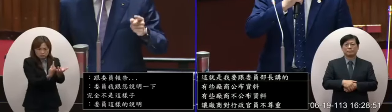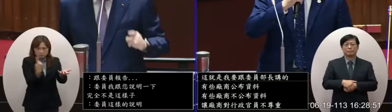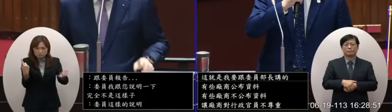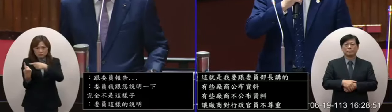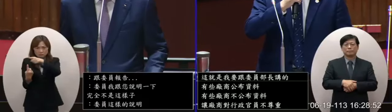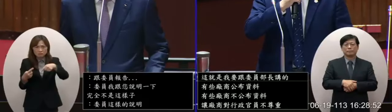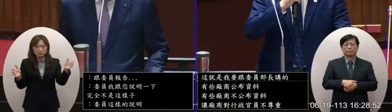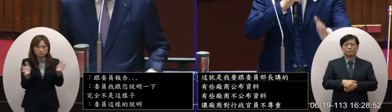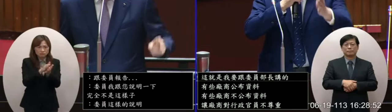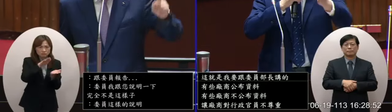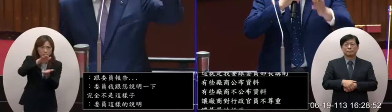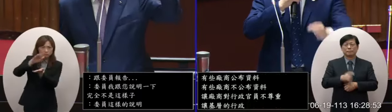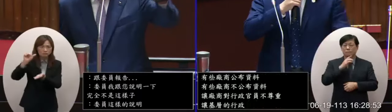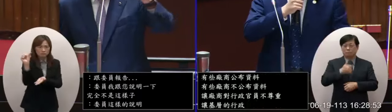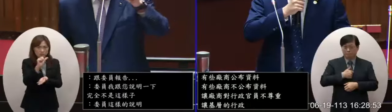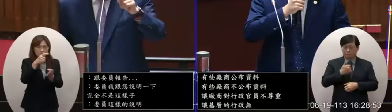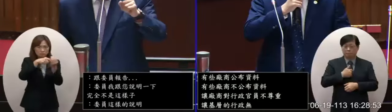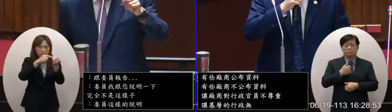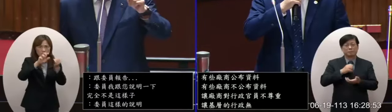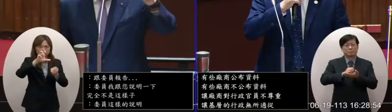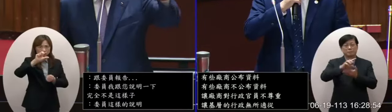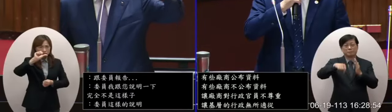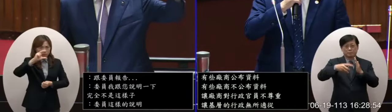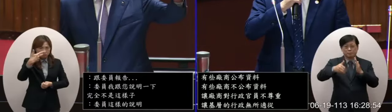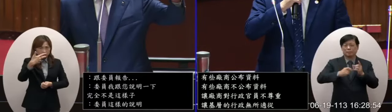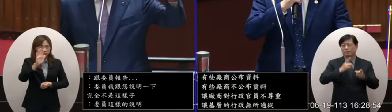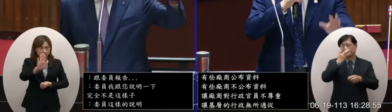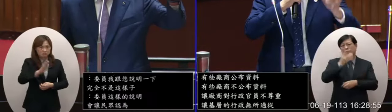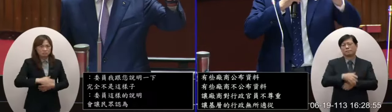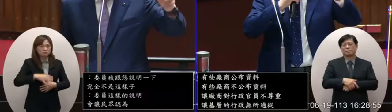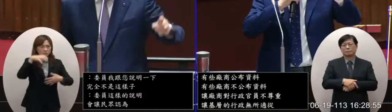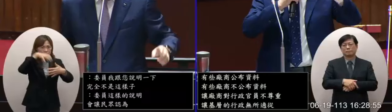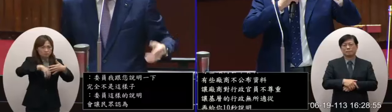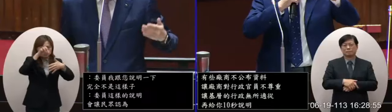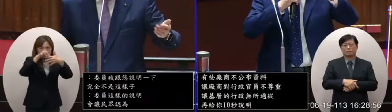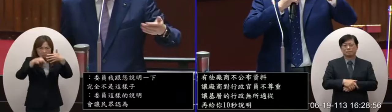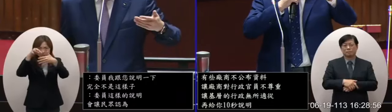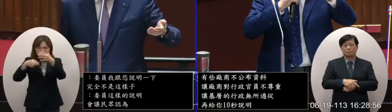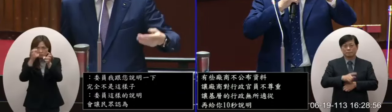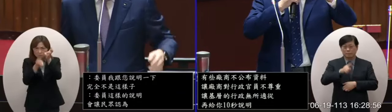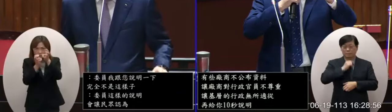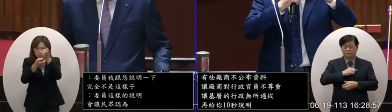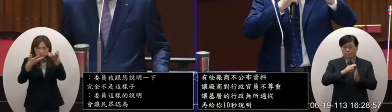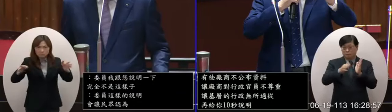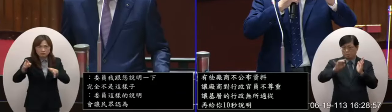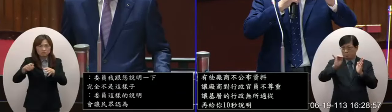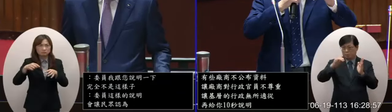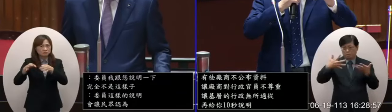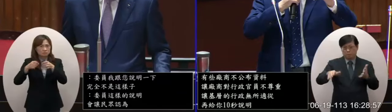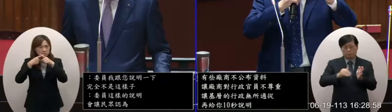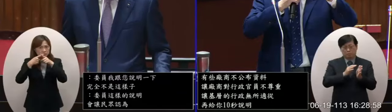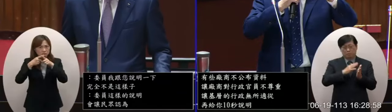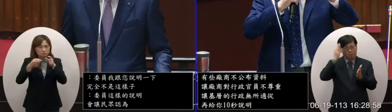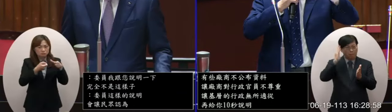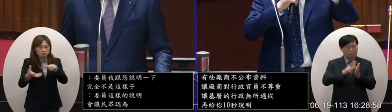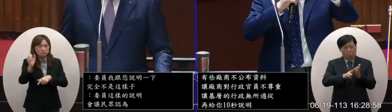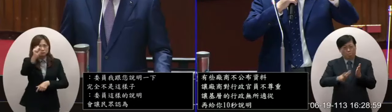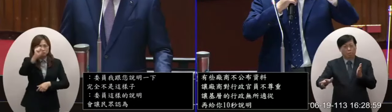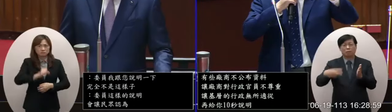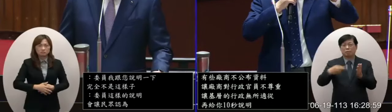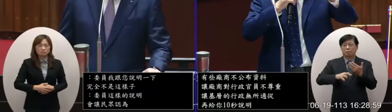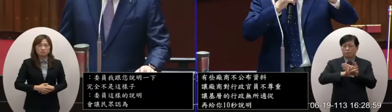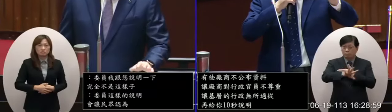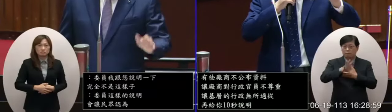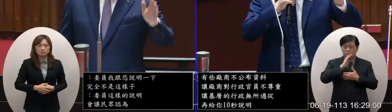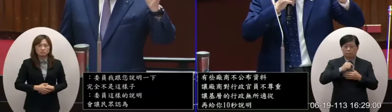5大卷。87份的资料， 其实我跟院长说吧，院长你不太了解， 里面规范了很多，它的技术上面 的 规范 黑啊， 不可以公开。 然后有其他